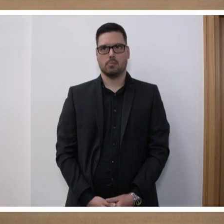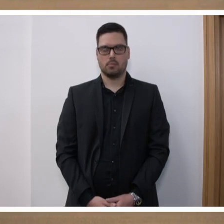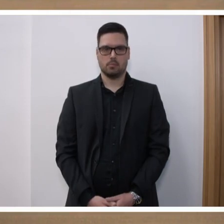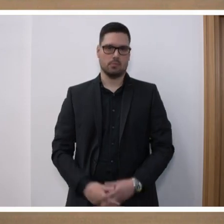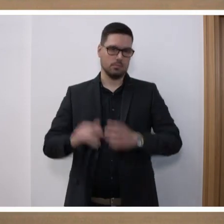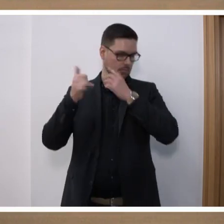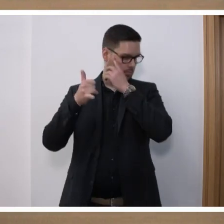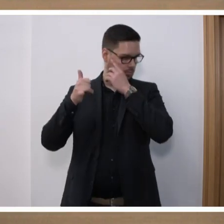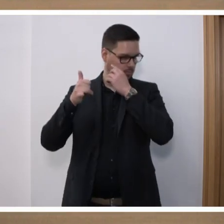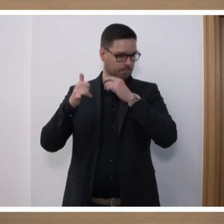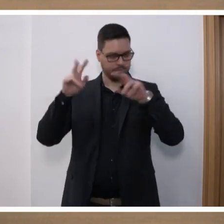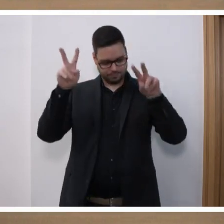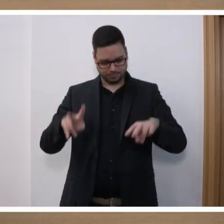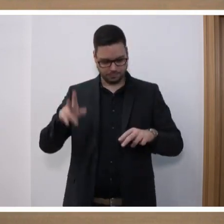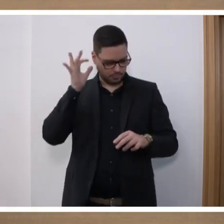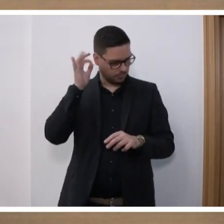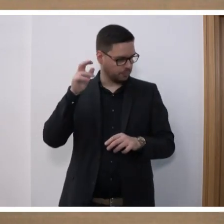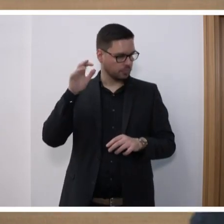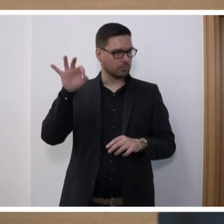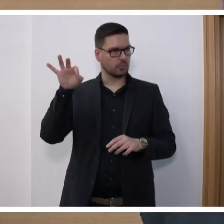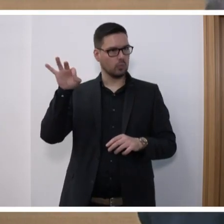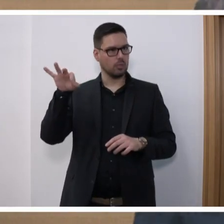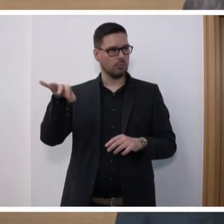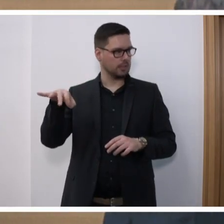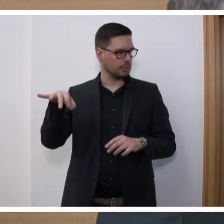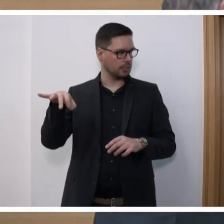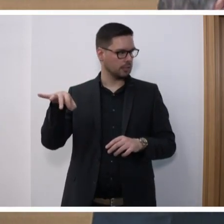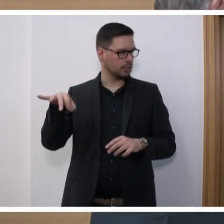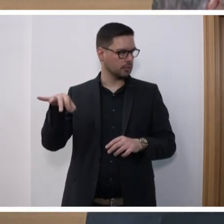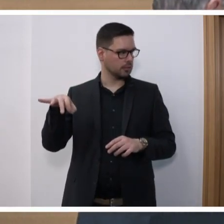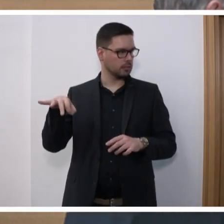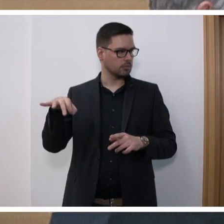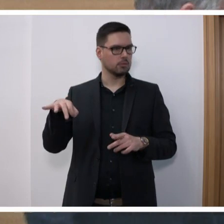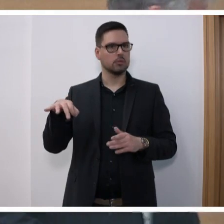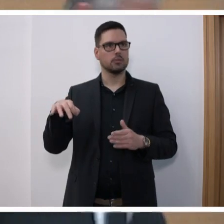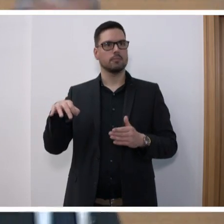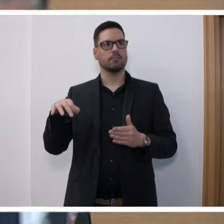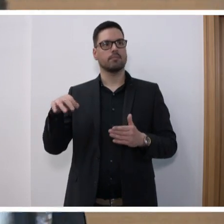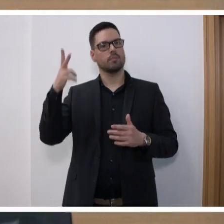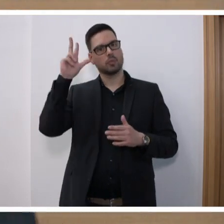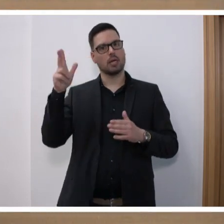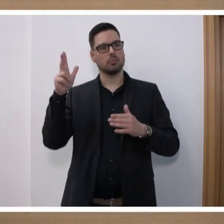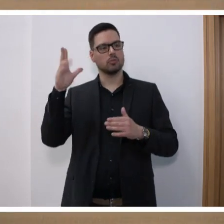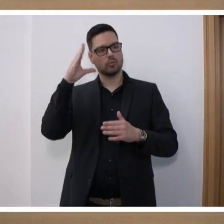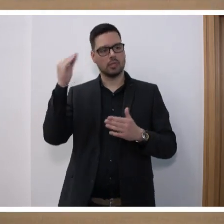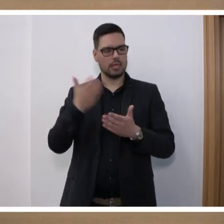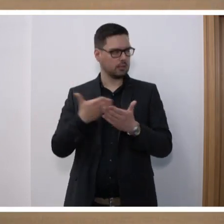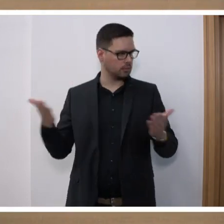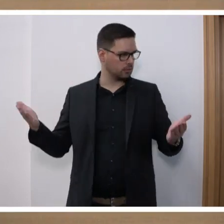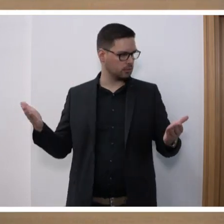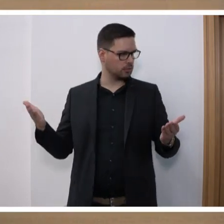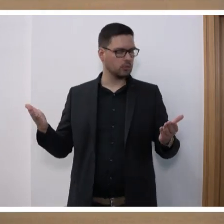Ja, sehr geehrte Frau Präsidentin, liebe Kolleginnen und Kollegen, meine sehr verehrten Damen und Herren. Ich möchte noch mal